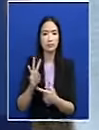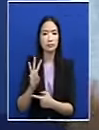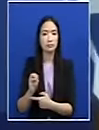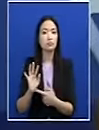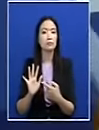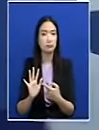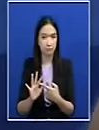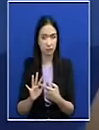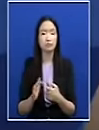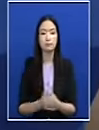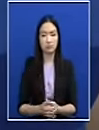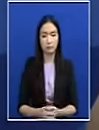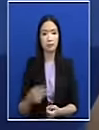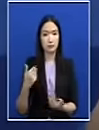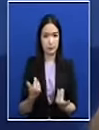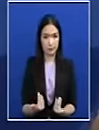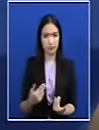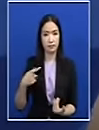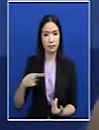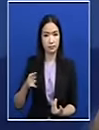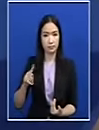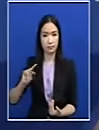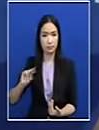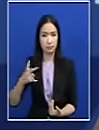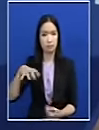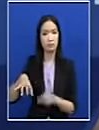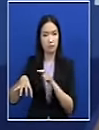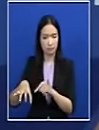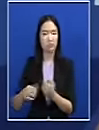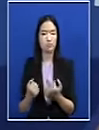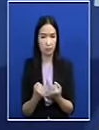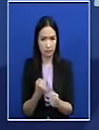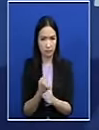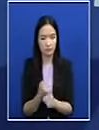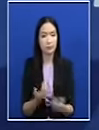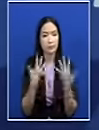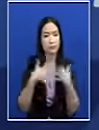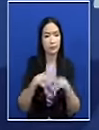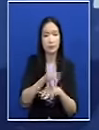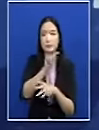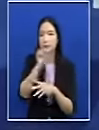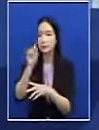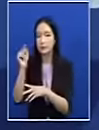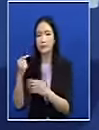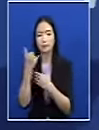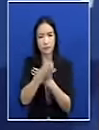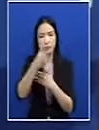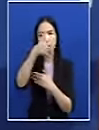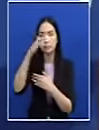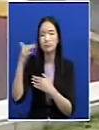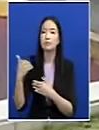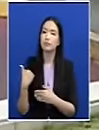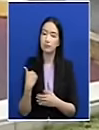ครับปปง.ก็อยู่ระหว่างการประสานงานกับเครือข่ายป้องกันและปราบปรามการฟอกเงินข้ามชาติที่